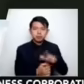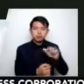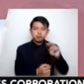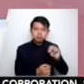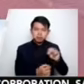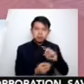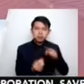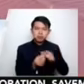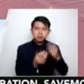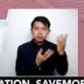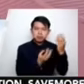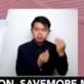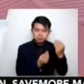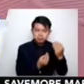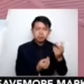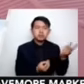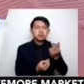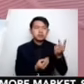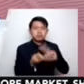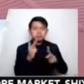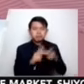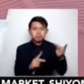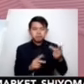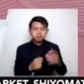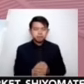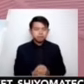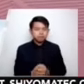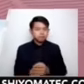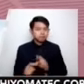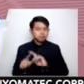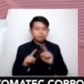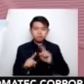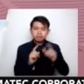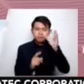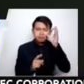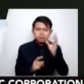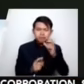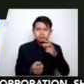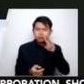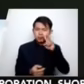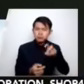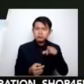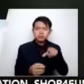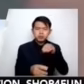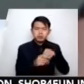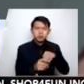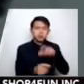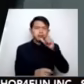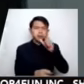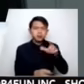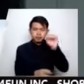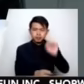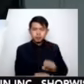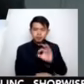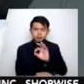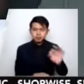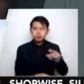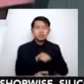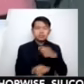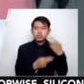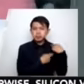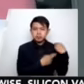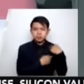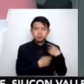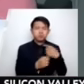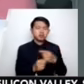sila. Sari-saring krimen din daw ang nasaksihan niya sa Lucky South 99. Siya po ang nagpapatorture. Tingin din ng PAOK si Lin